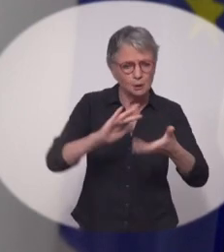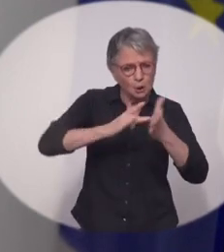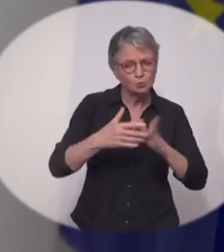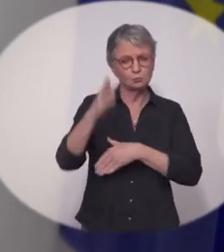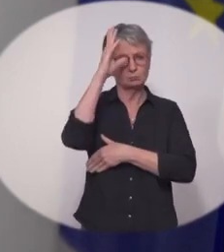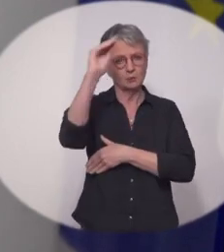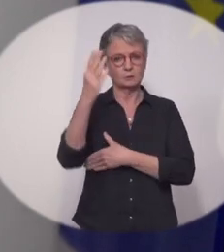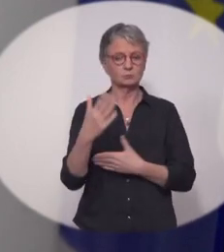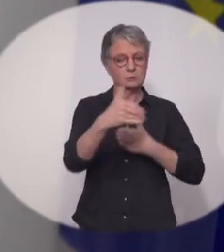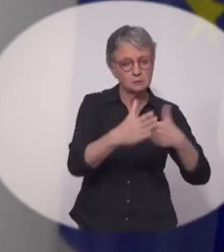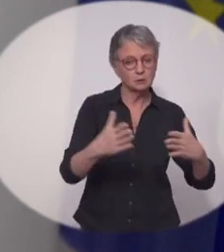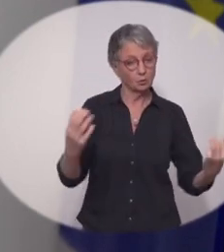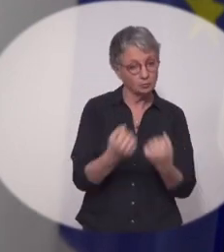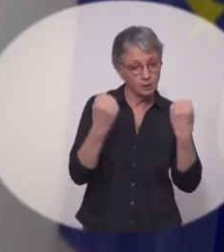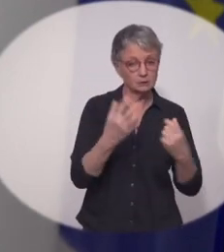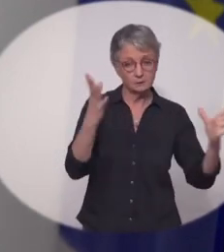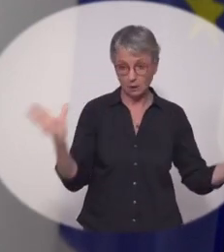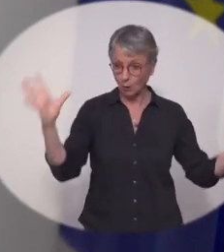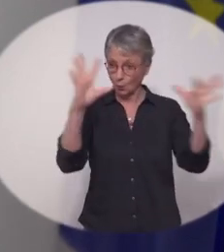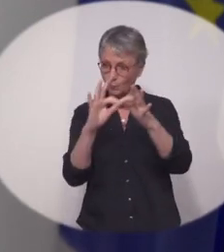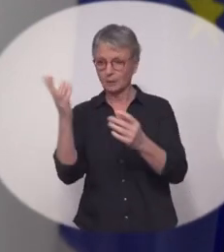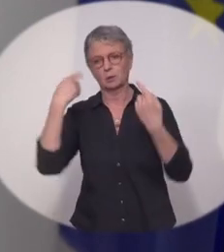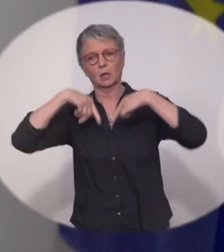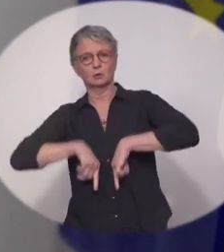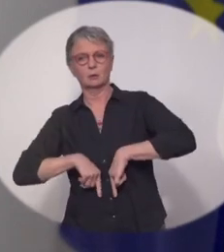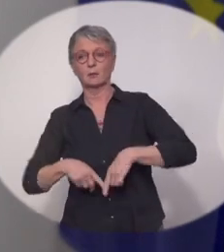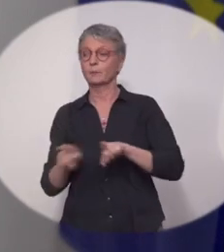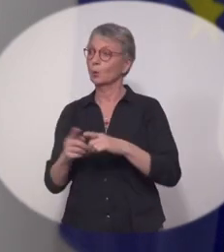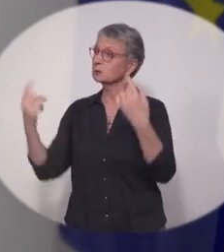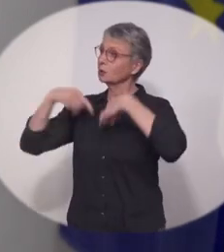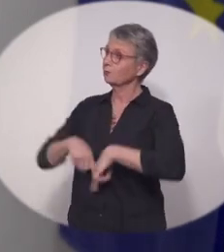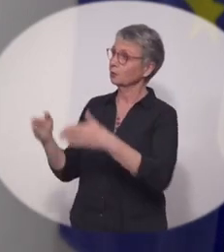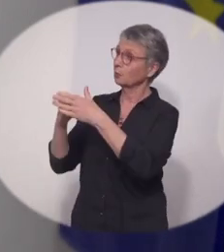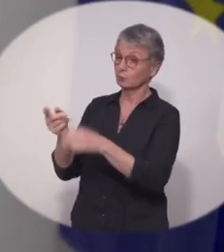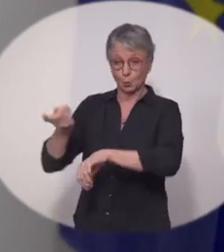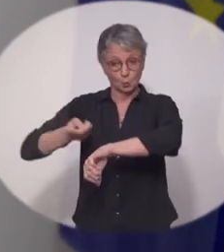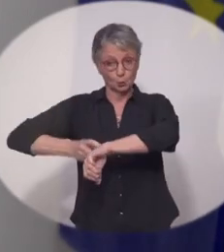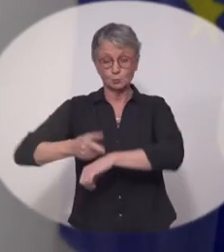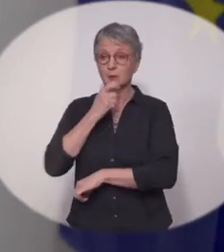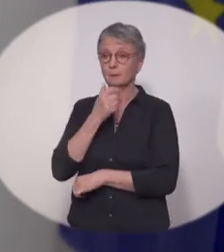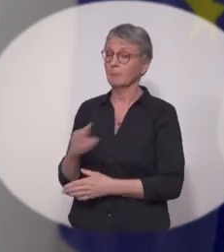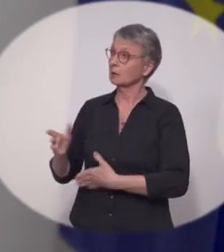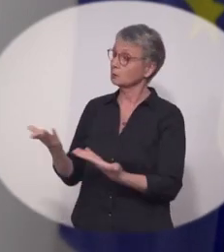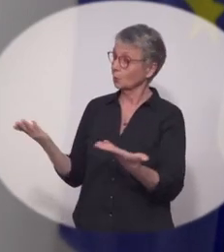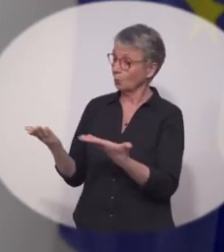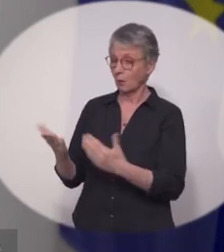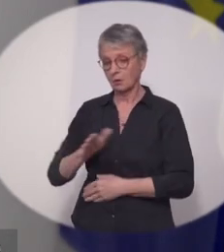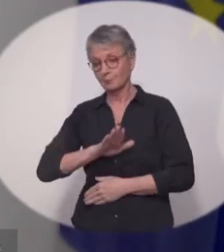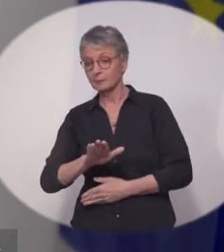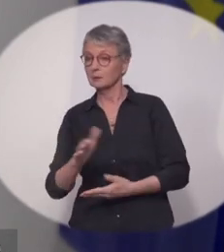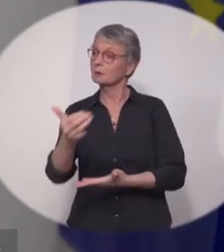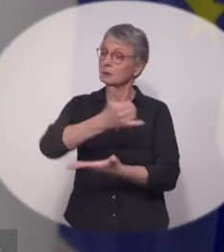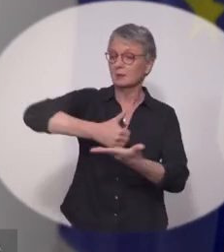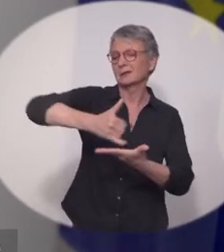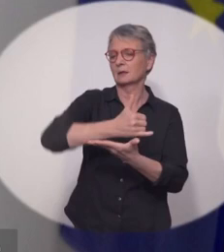pour chaque profession et secteurs d'activité complémentaires de ceux de l'état et demander au gouvernement dès le mois de mars que les